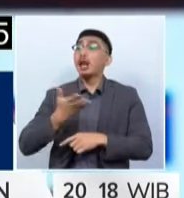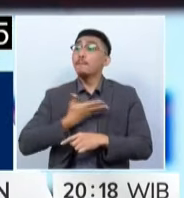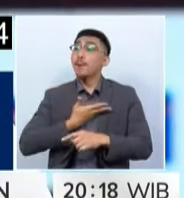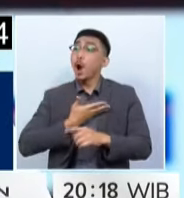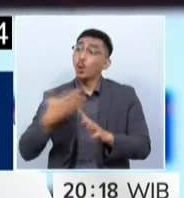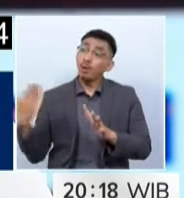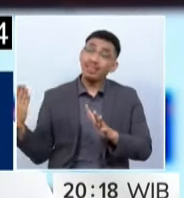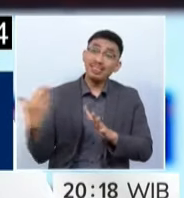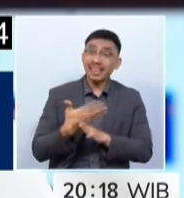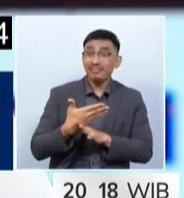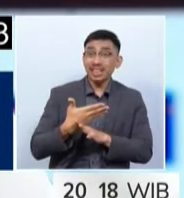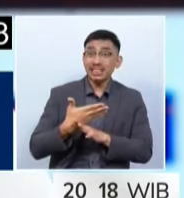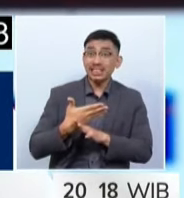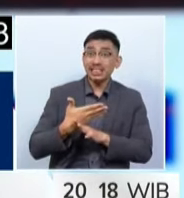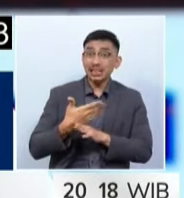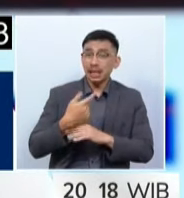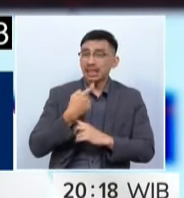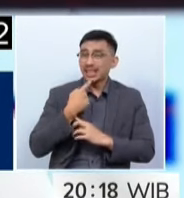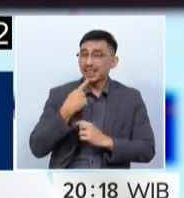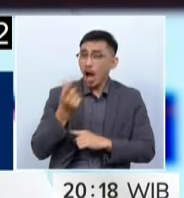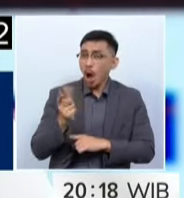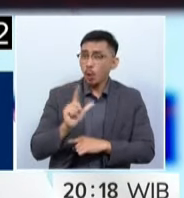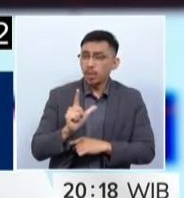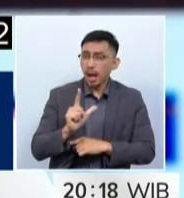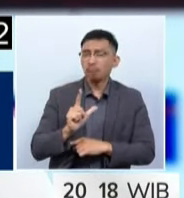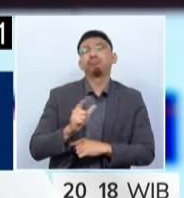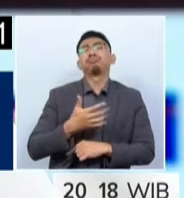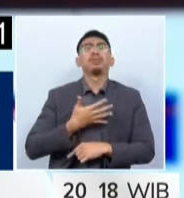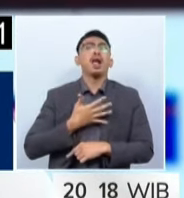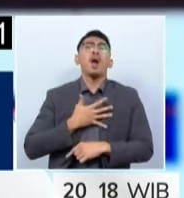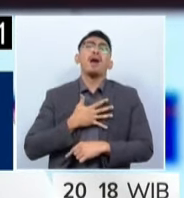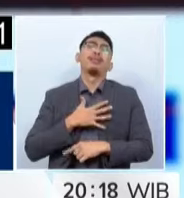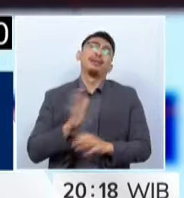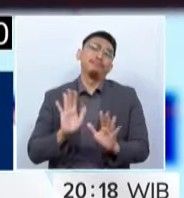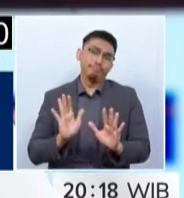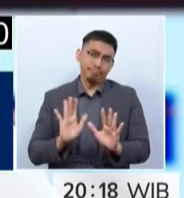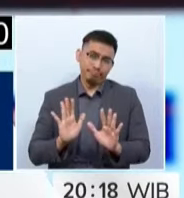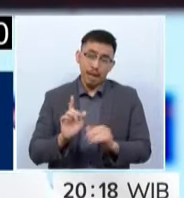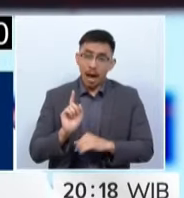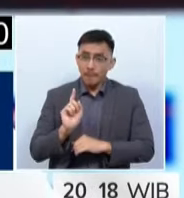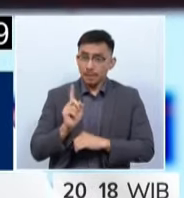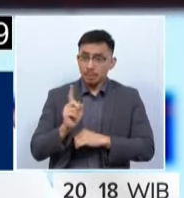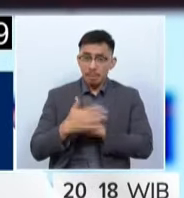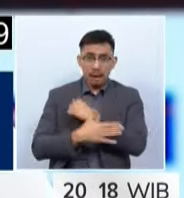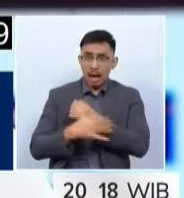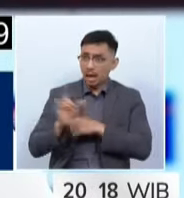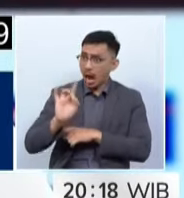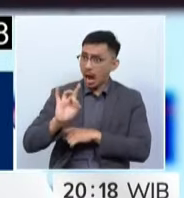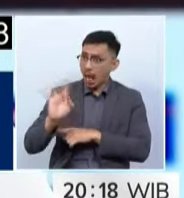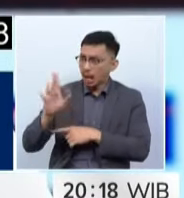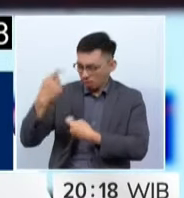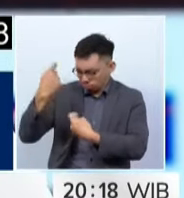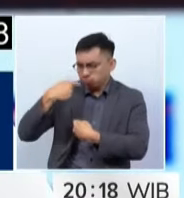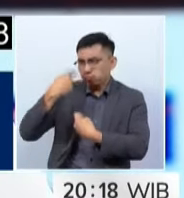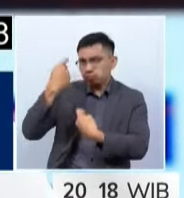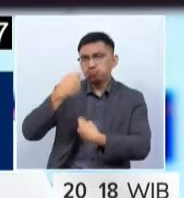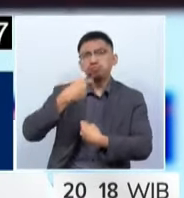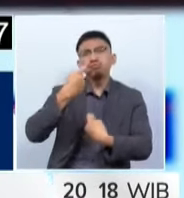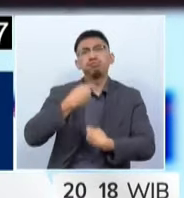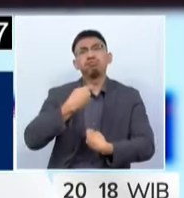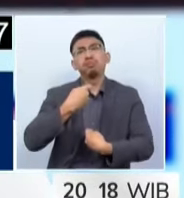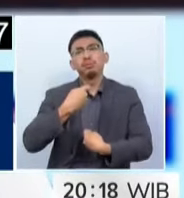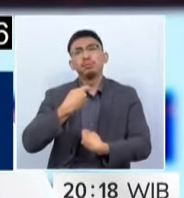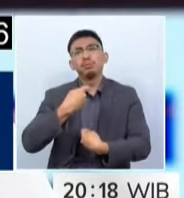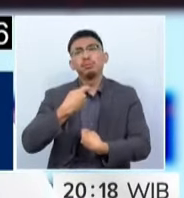soal hutang kita sangatsangat dihorti pernah default saya keliling